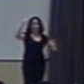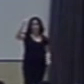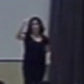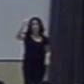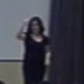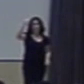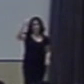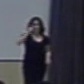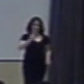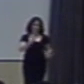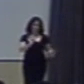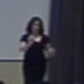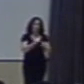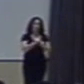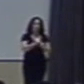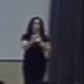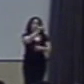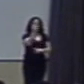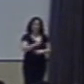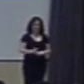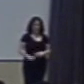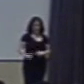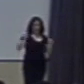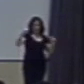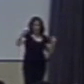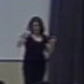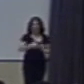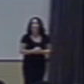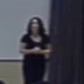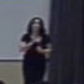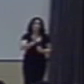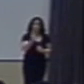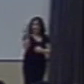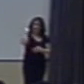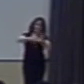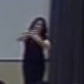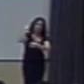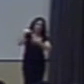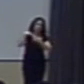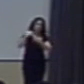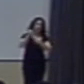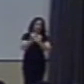una escletxa digital, però que és molt menys la que hi havia fa uns anys. No?